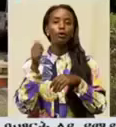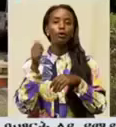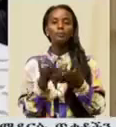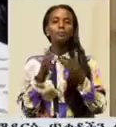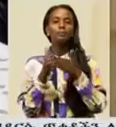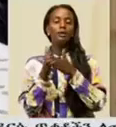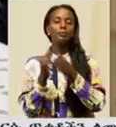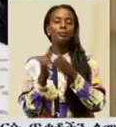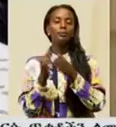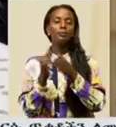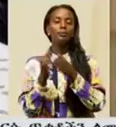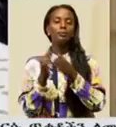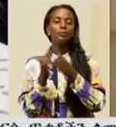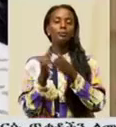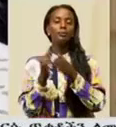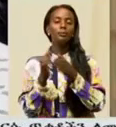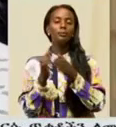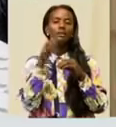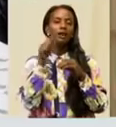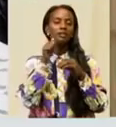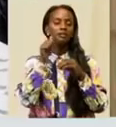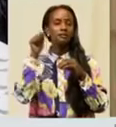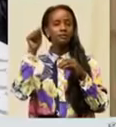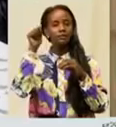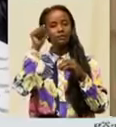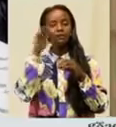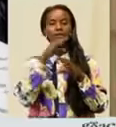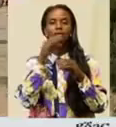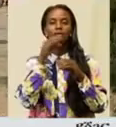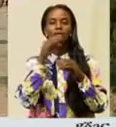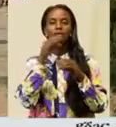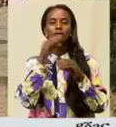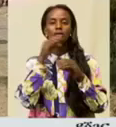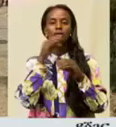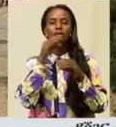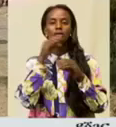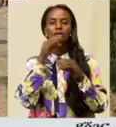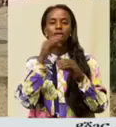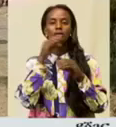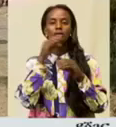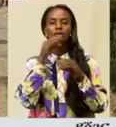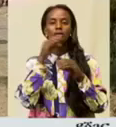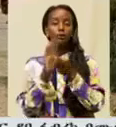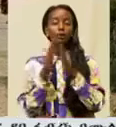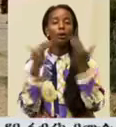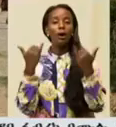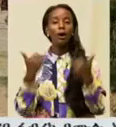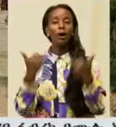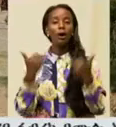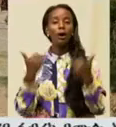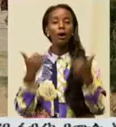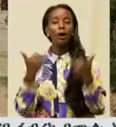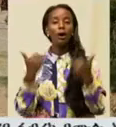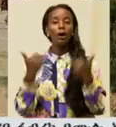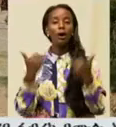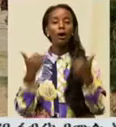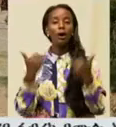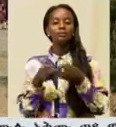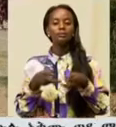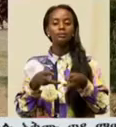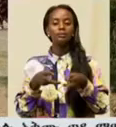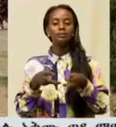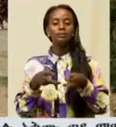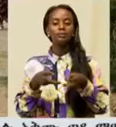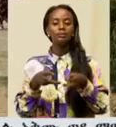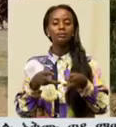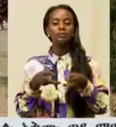መምሪያ ኃላፊዋ ወይዘሮ አንድነት ርገጤ ያለፈው አተገባበር መንገዱን የሳተ ቢሆንም አሁን ለየተቋማቱ በሚበጅ መልኩ